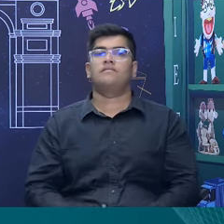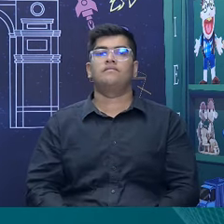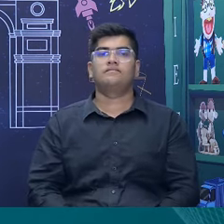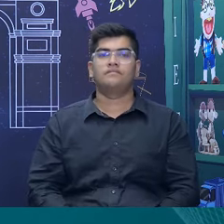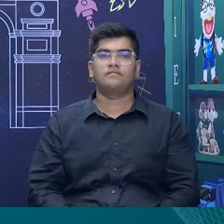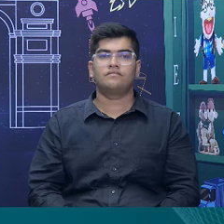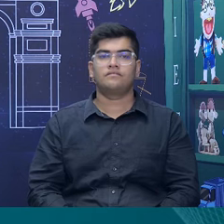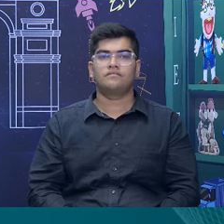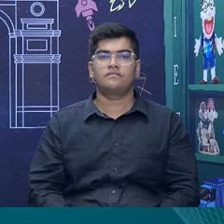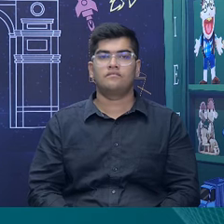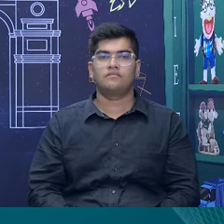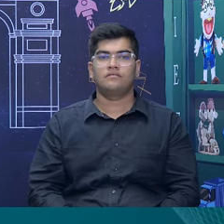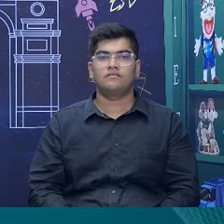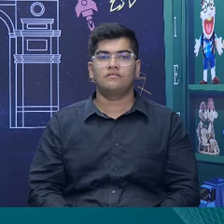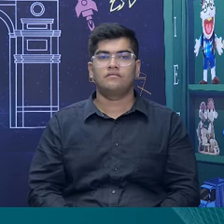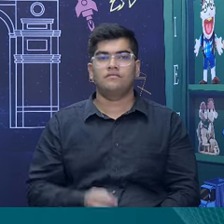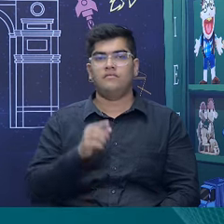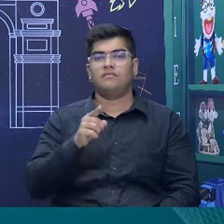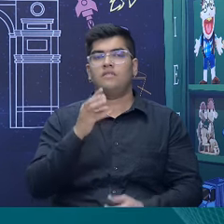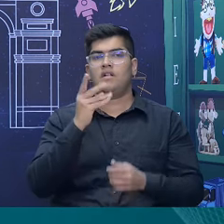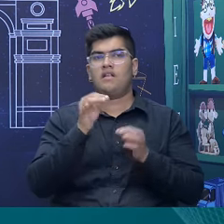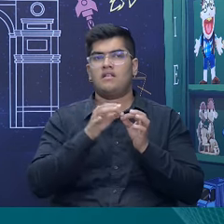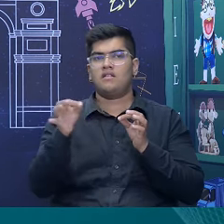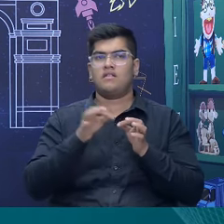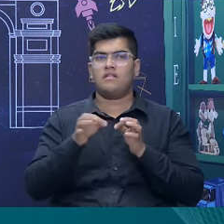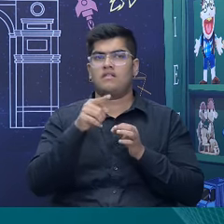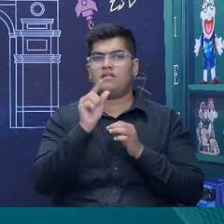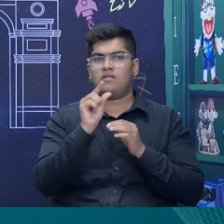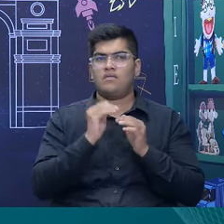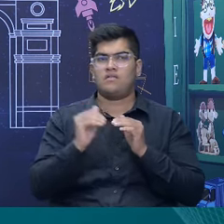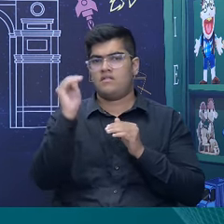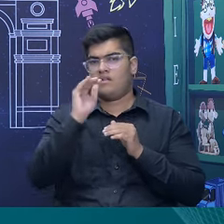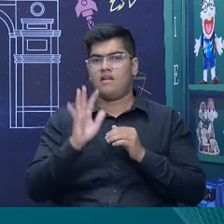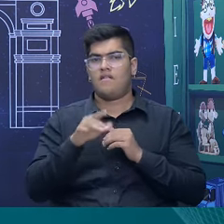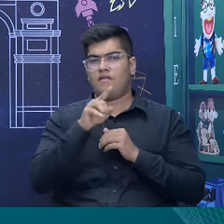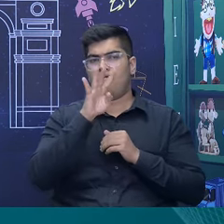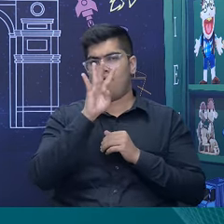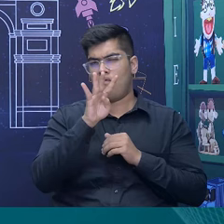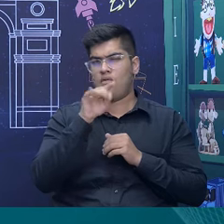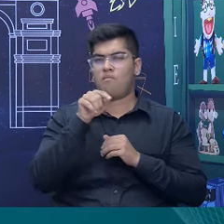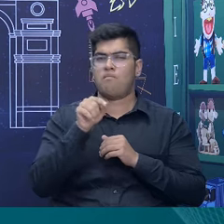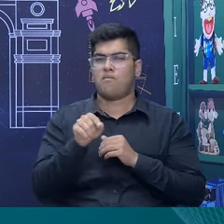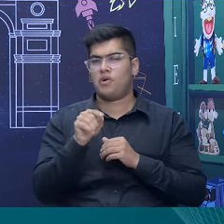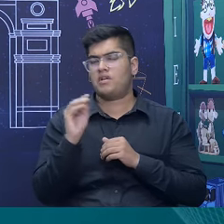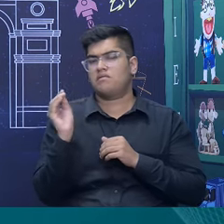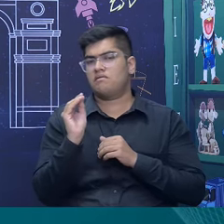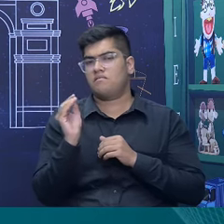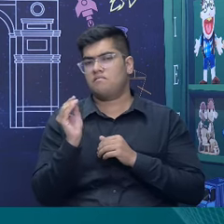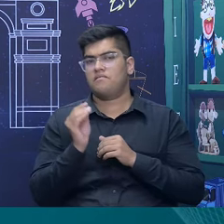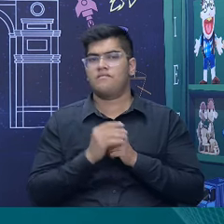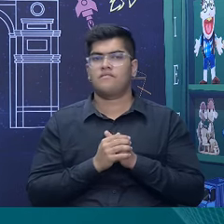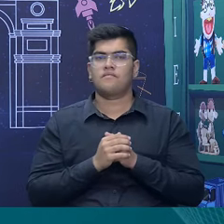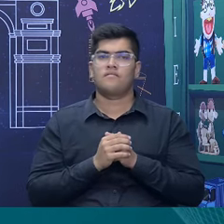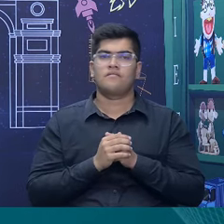टूथ चौड़ाई लंबाई में थोड़ा सा और एक्स्ट्रा है आपको पता है ना तो हम थोड़ा सा और लेंगे मान